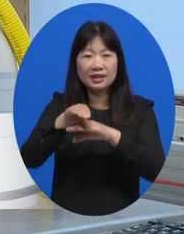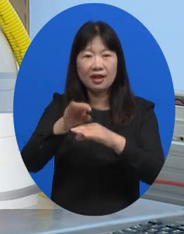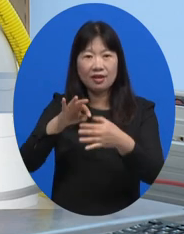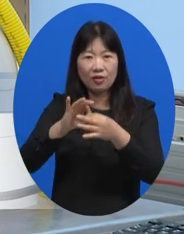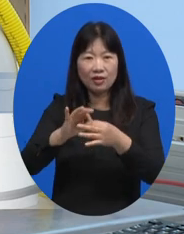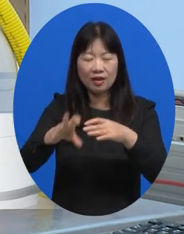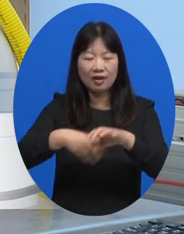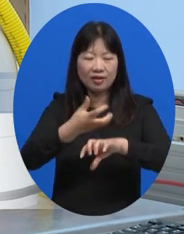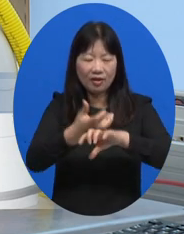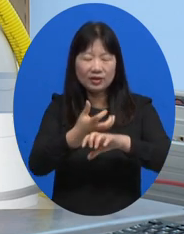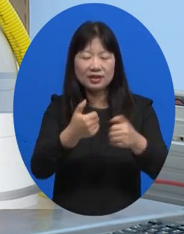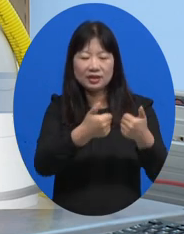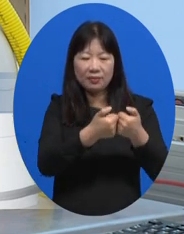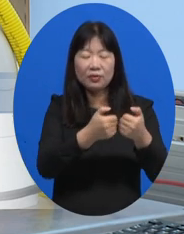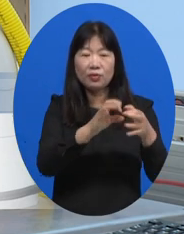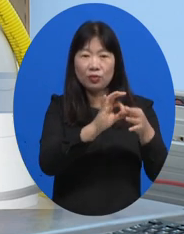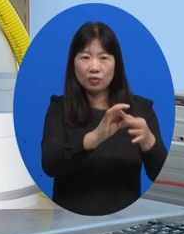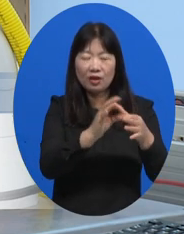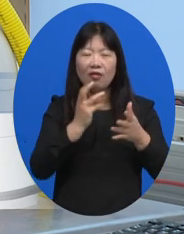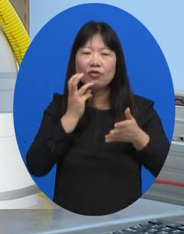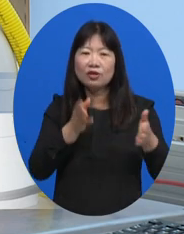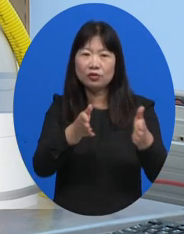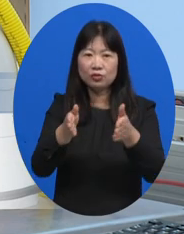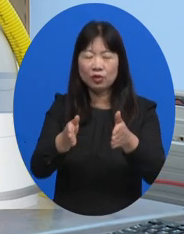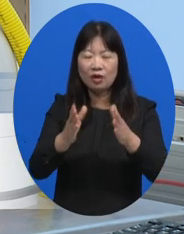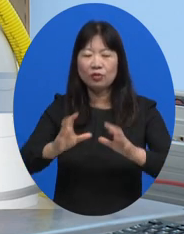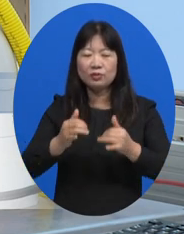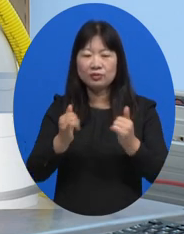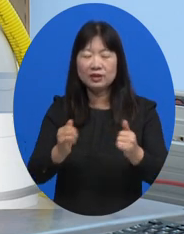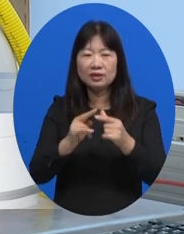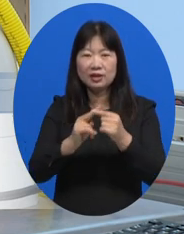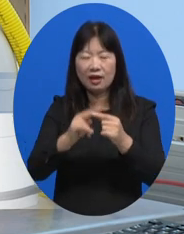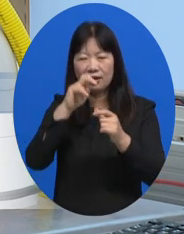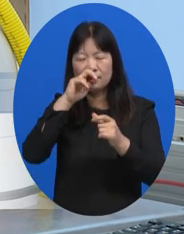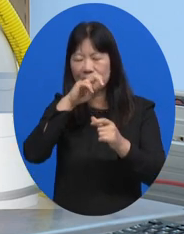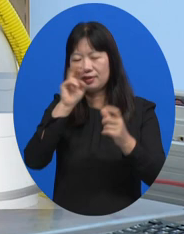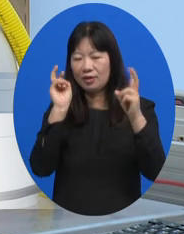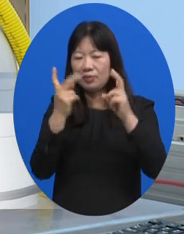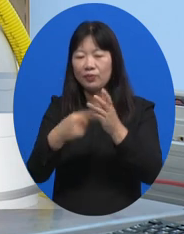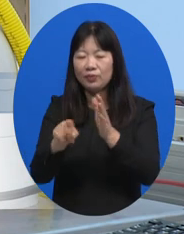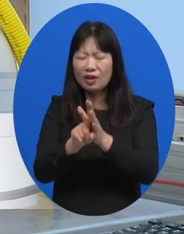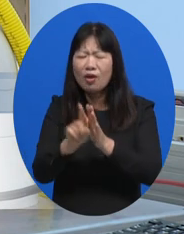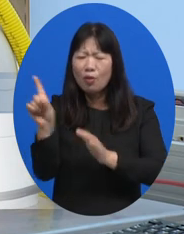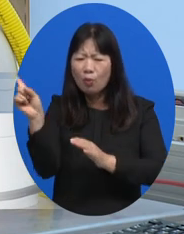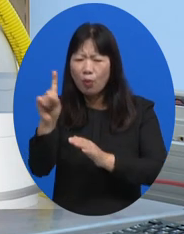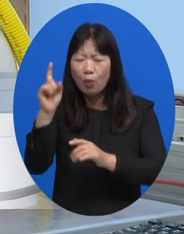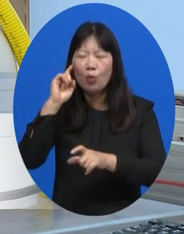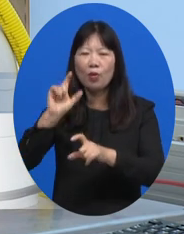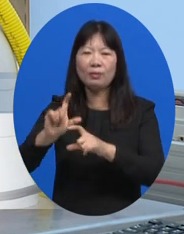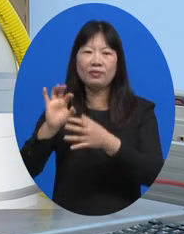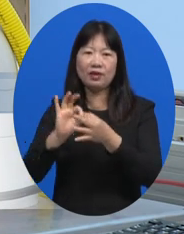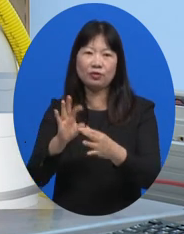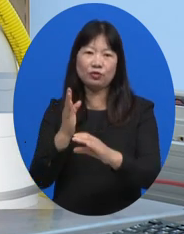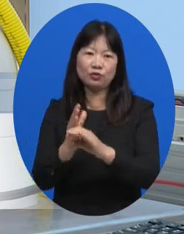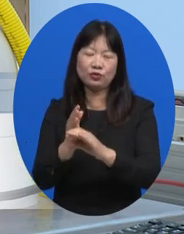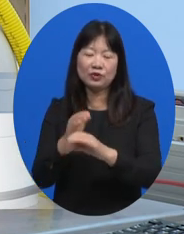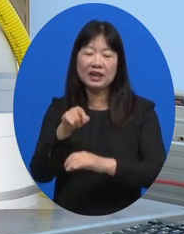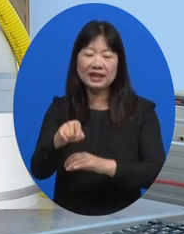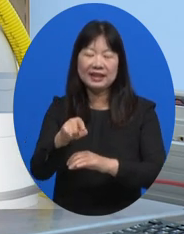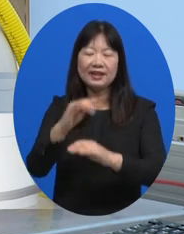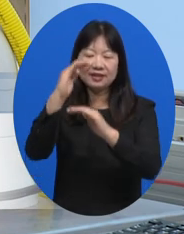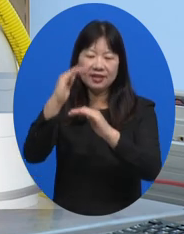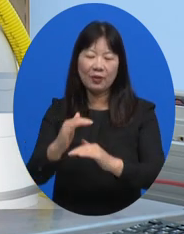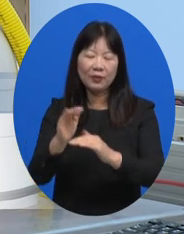관련 혁신 TF를 통해서 경기도가 국민과 기업을 위해서 무엇을 할 것인가를 고민했고요. 특히 이